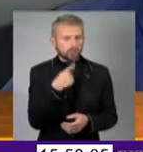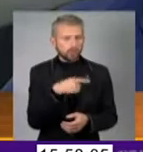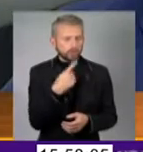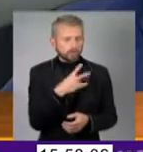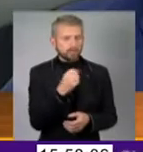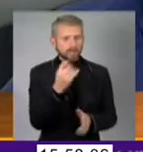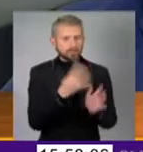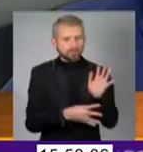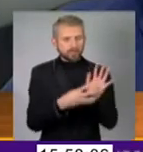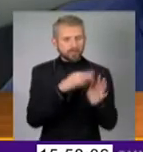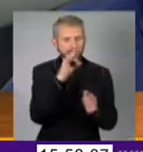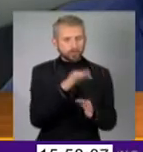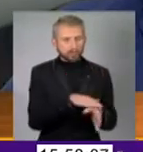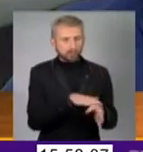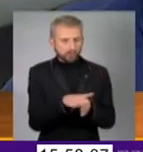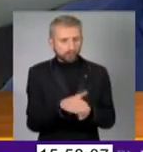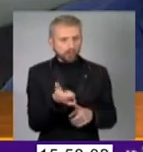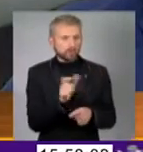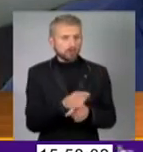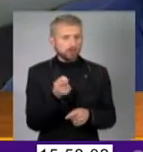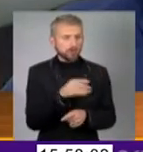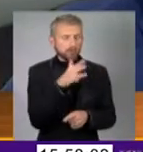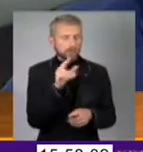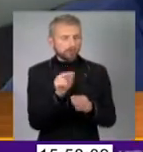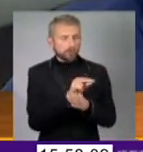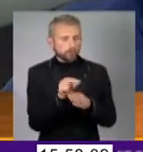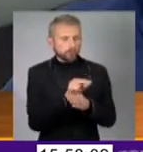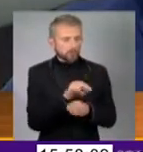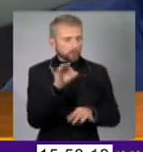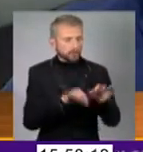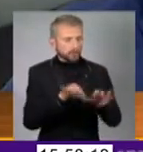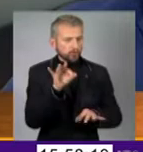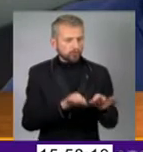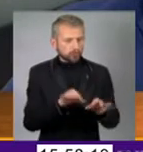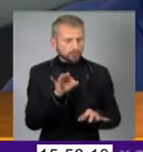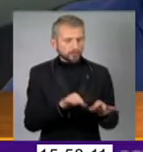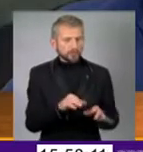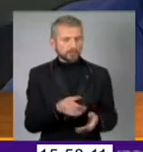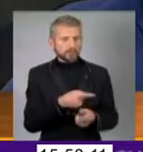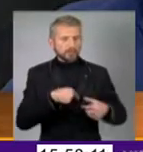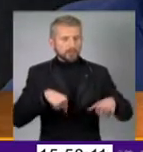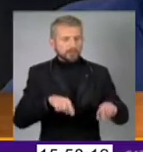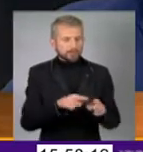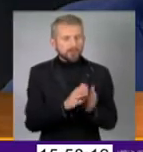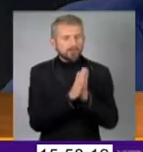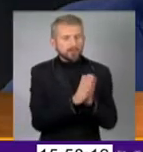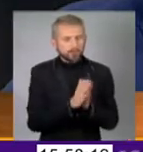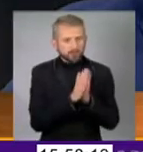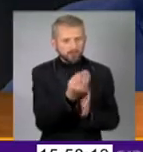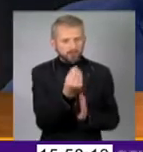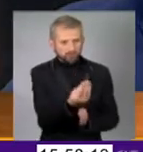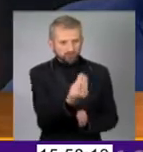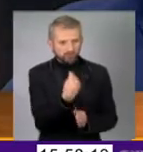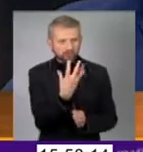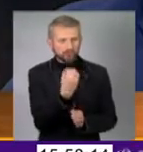на 99% виконано. Більше того, при коригуванні відповідному осінньому ми випросили кошти ще на